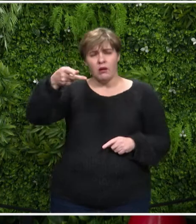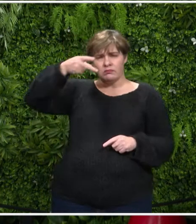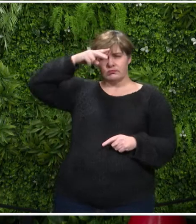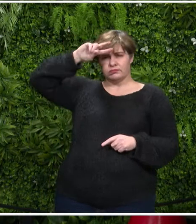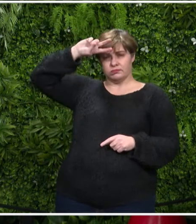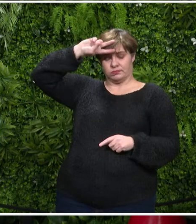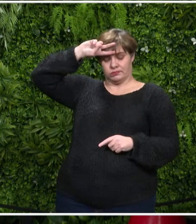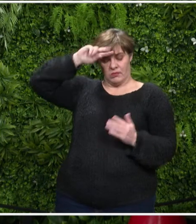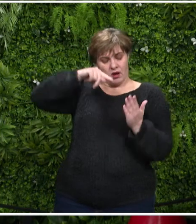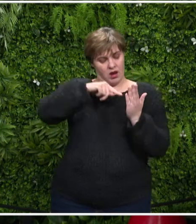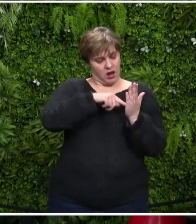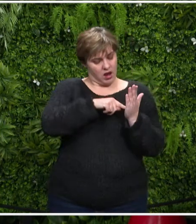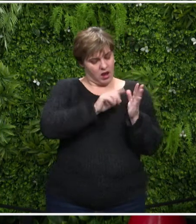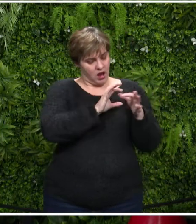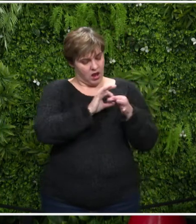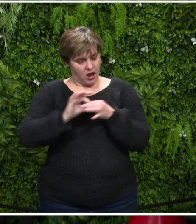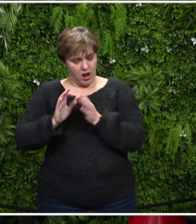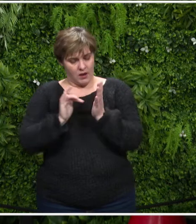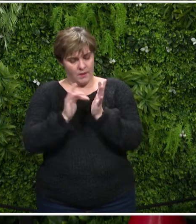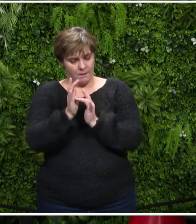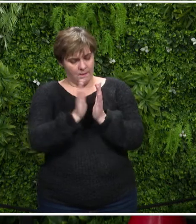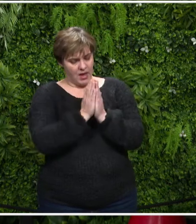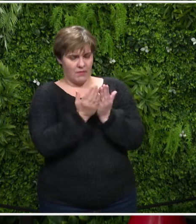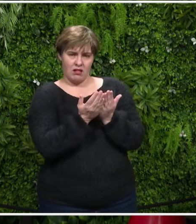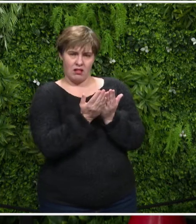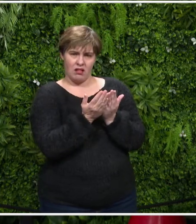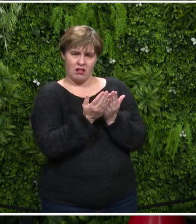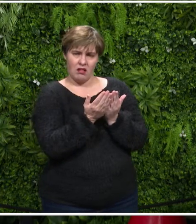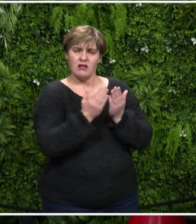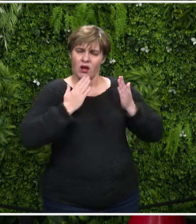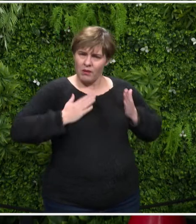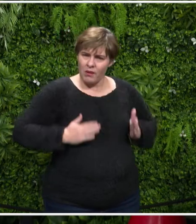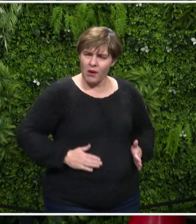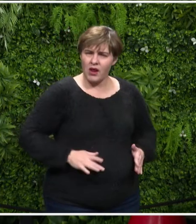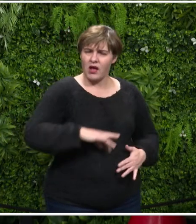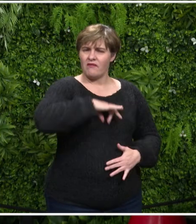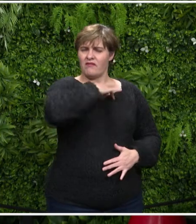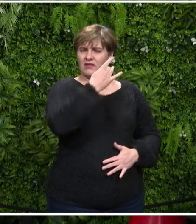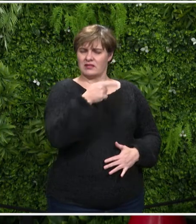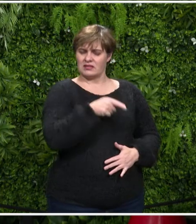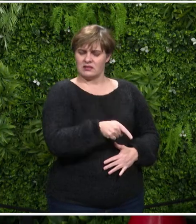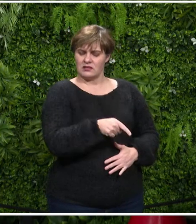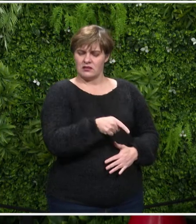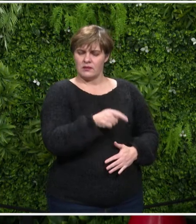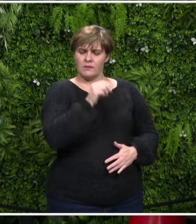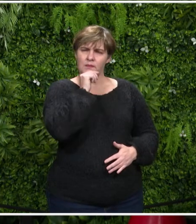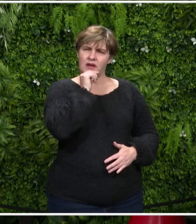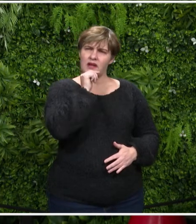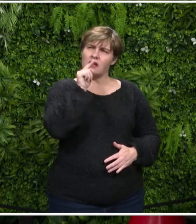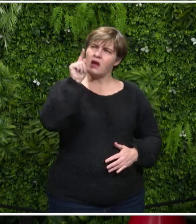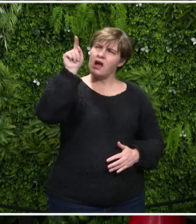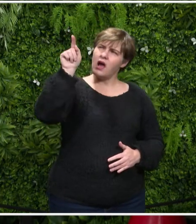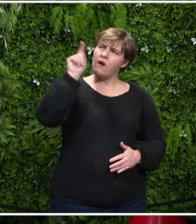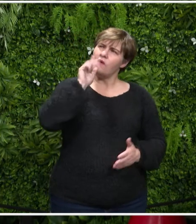interpretasie wat ons aan God se woord en sy waarheid gee uit ons vlees dalk wat hierdie waarheid so 'n